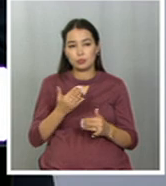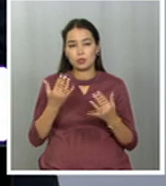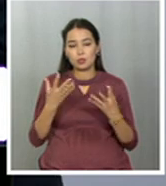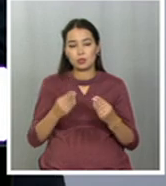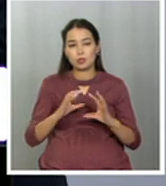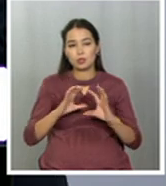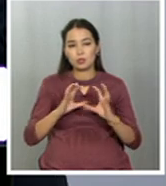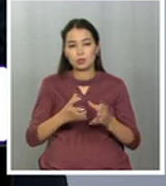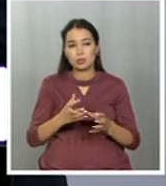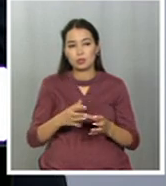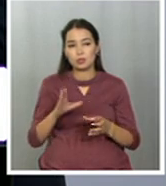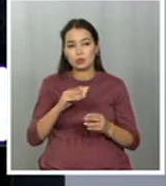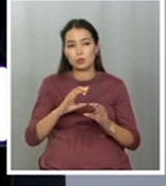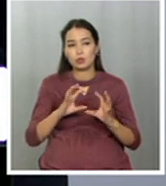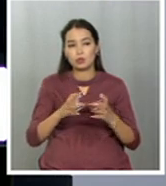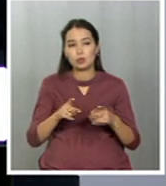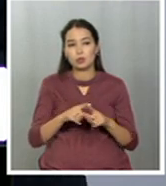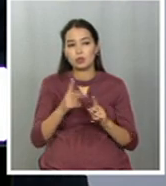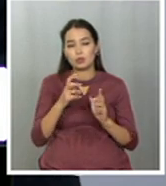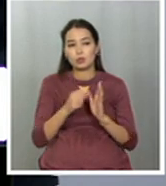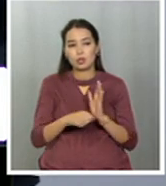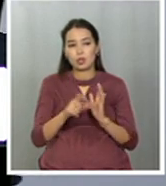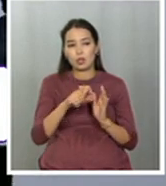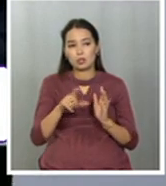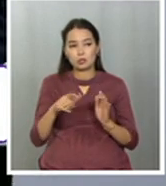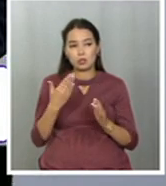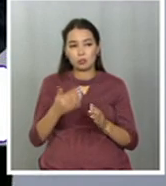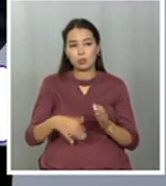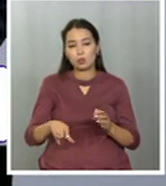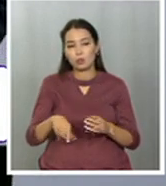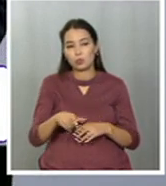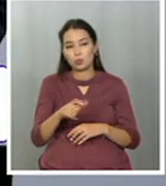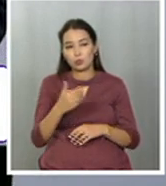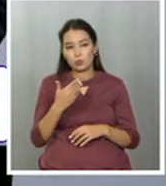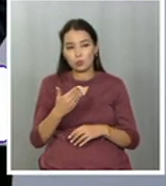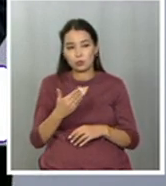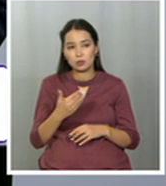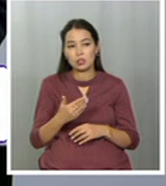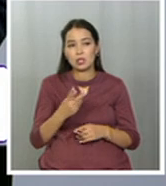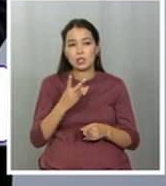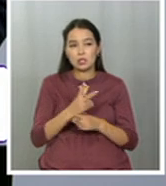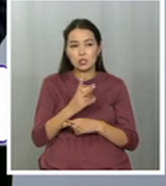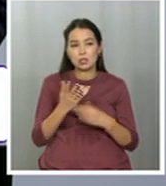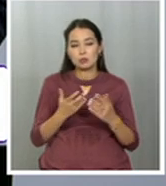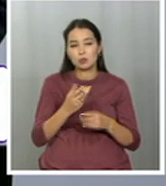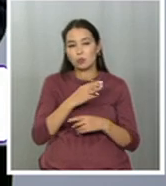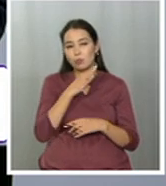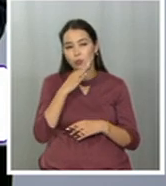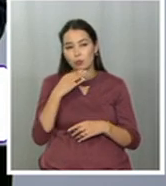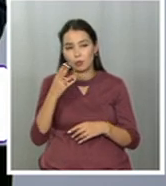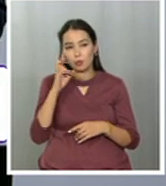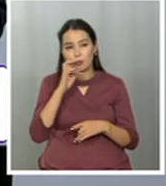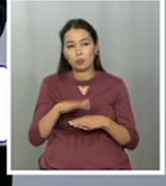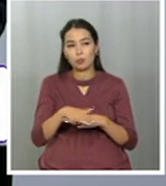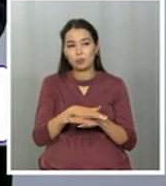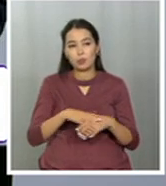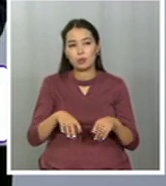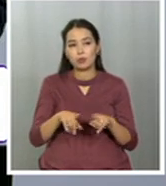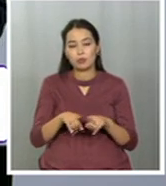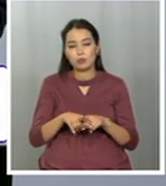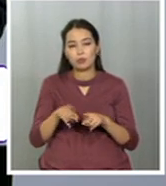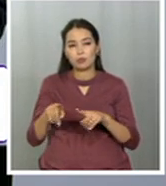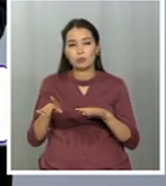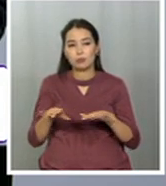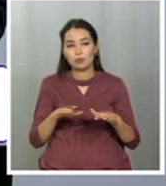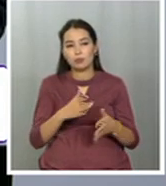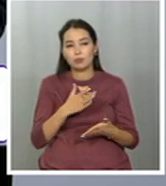дүниежүзінде 260-тан астам өзен бассейндері жалпы 2 немесе одан көп мемлекеттер аумағында орналасқан. Яғни